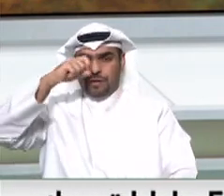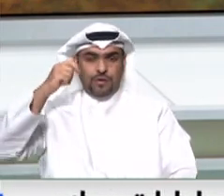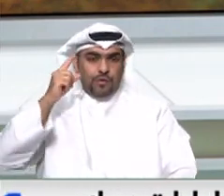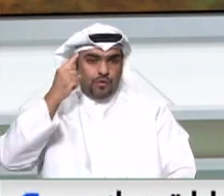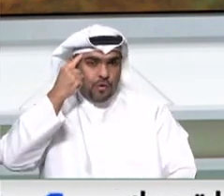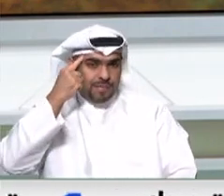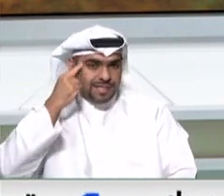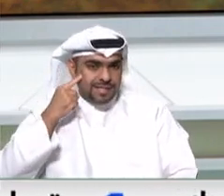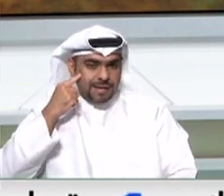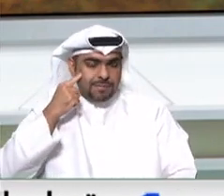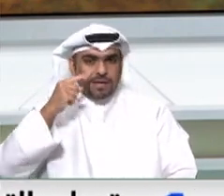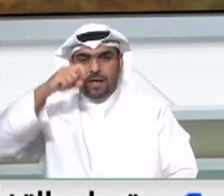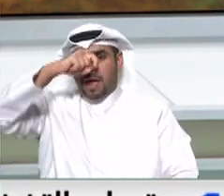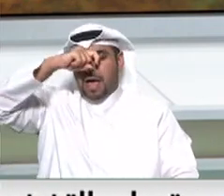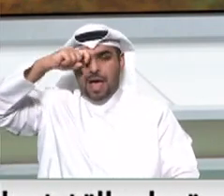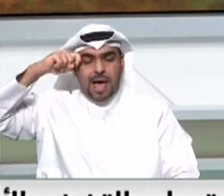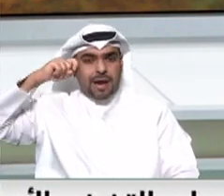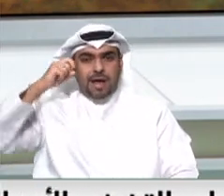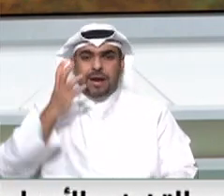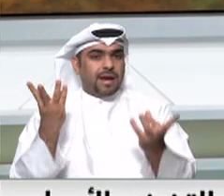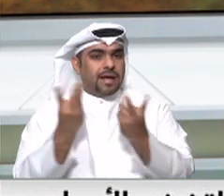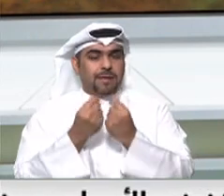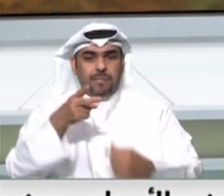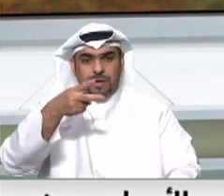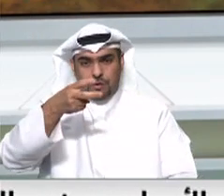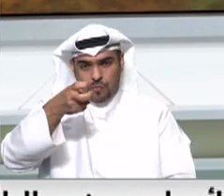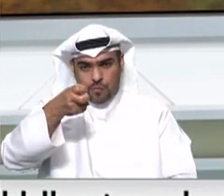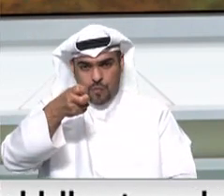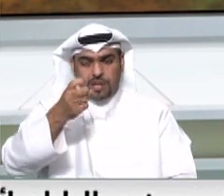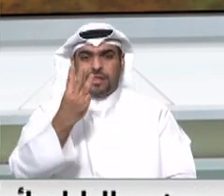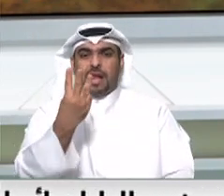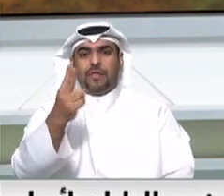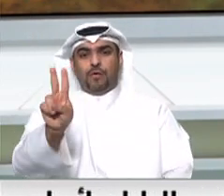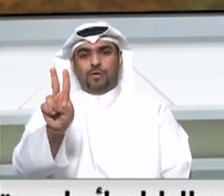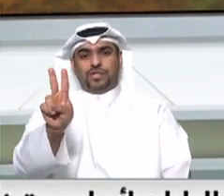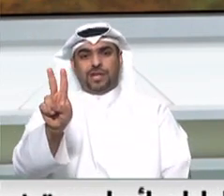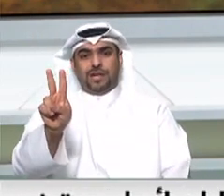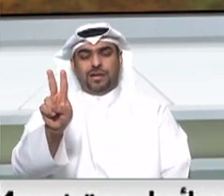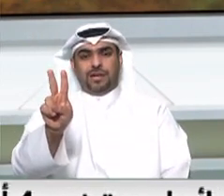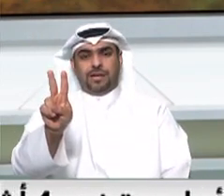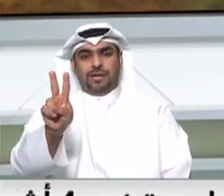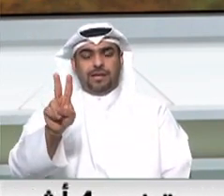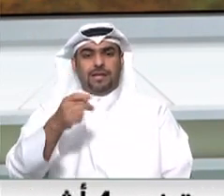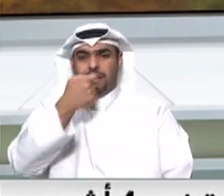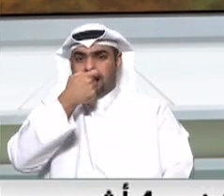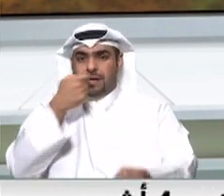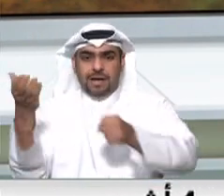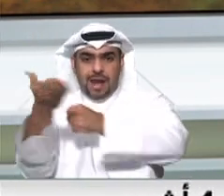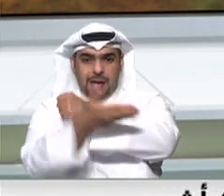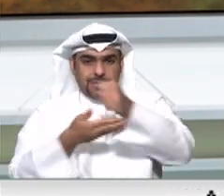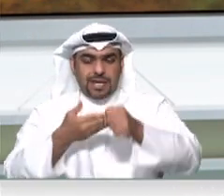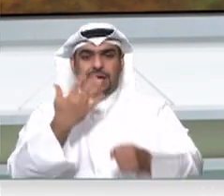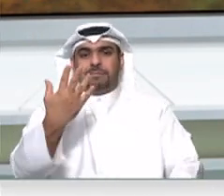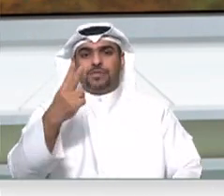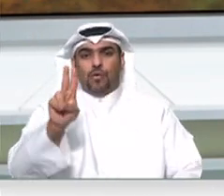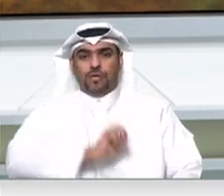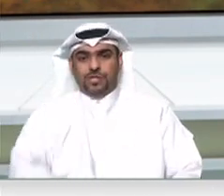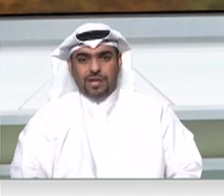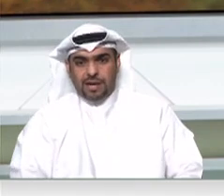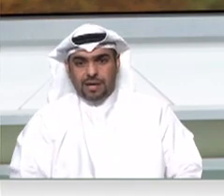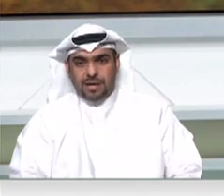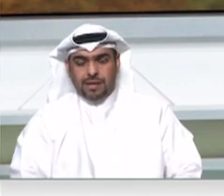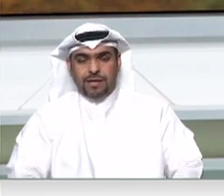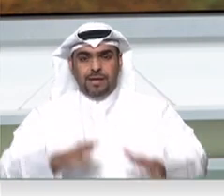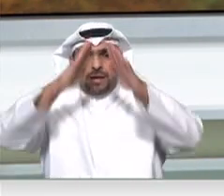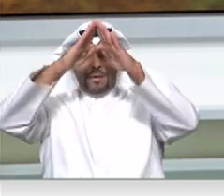درجات الحرارة العظمى مدينة الكويت 23 درجة مئوية، العبدلي 25 درجة مئوية، وفي